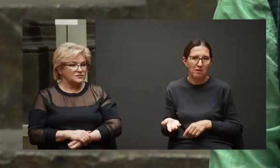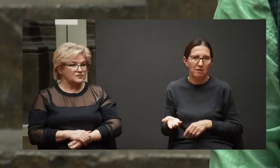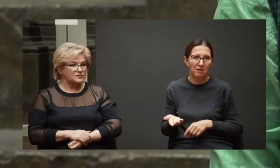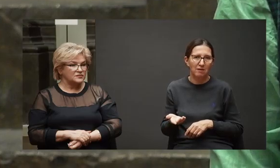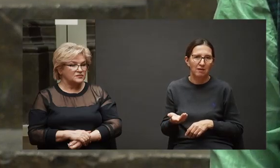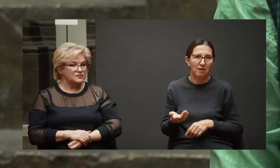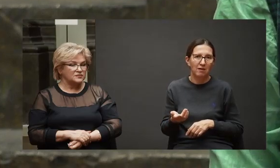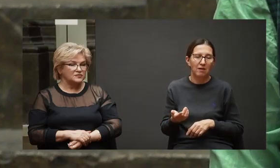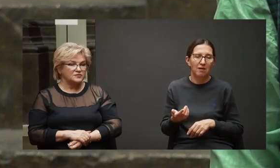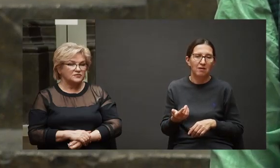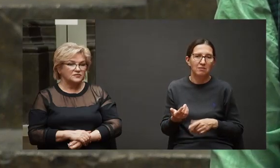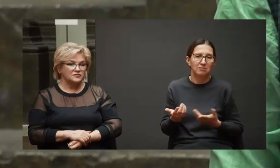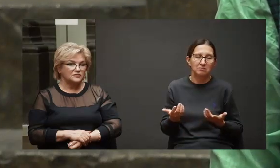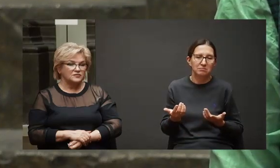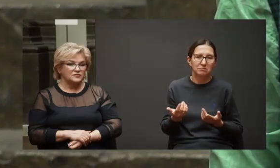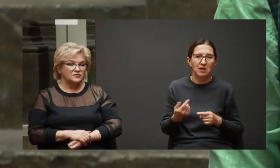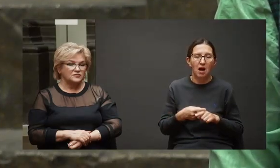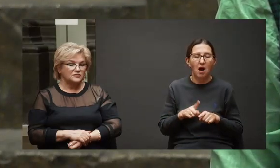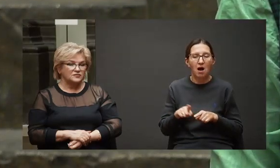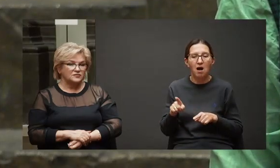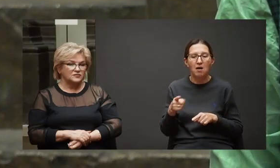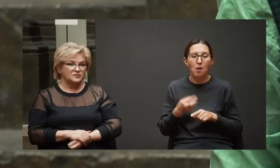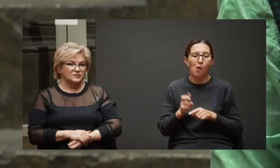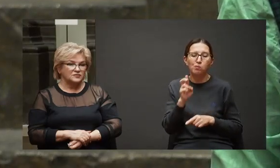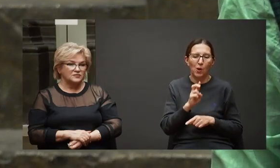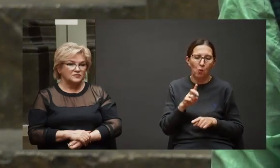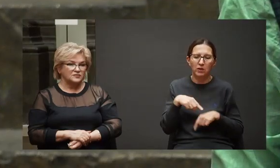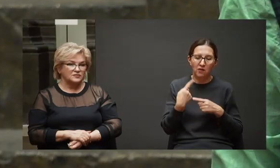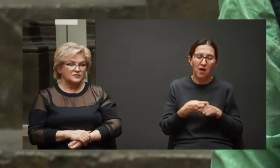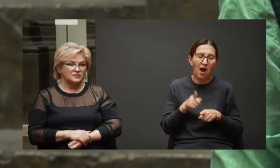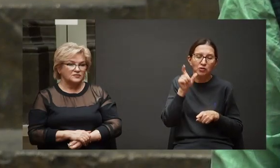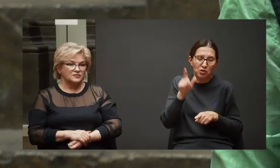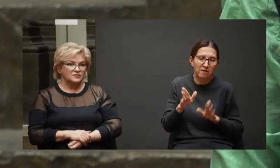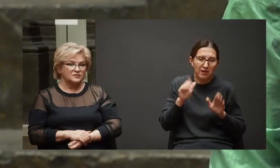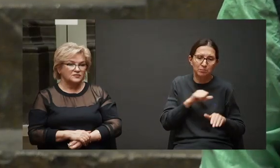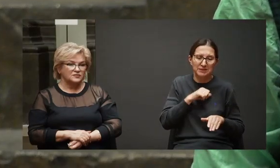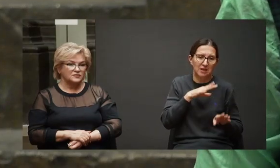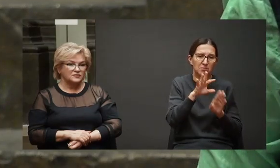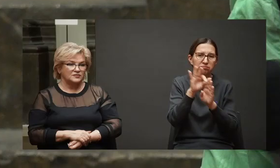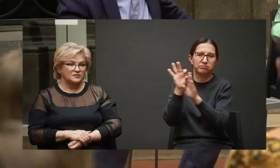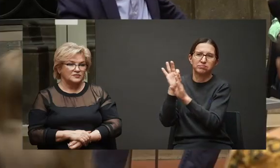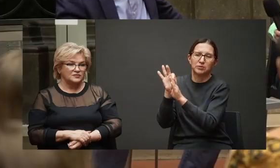чем бы нам нейробиологи ни грозили, обладающее свободой выбора.